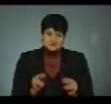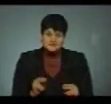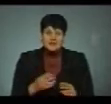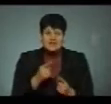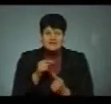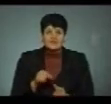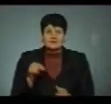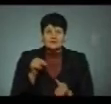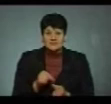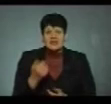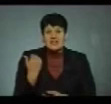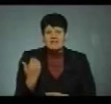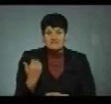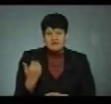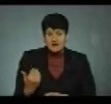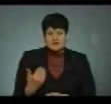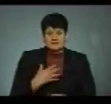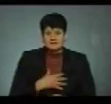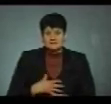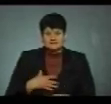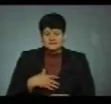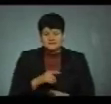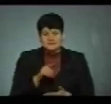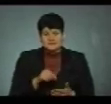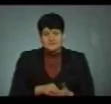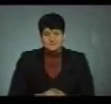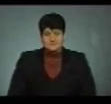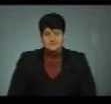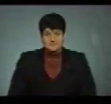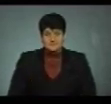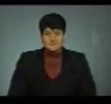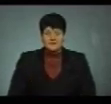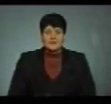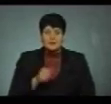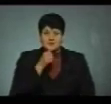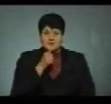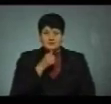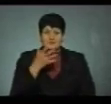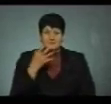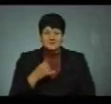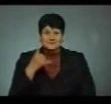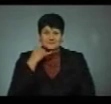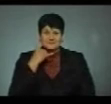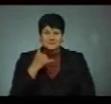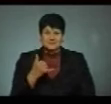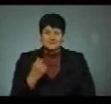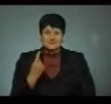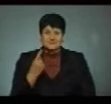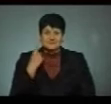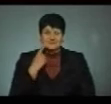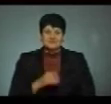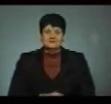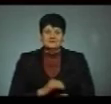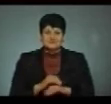відповідає вашим нагальним болючим питанням. А ми спробуємо відповісти чи почути ще одну думку. Доброго вечора.